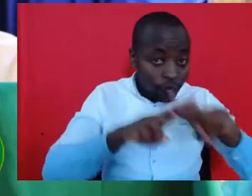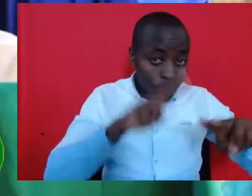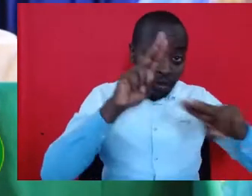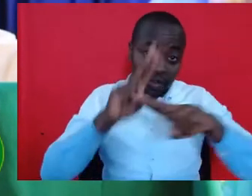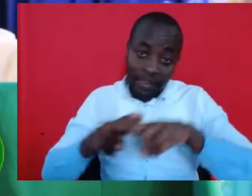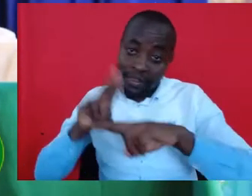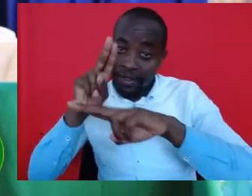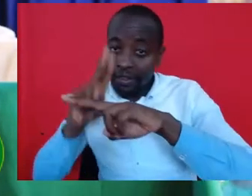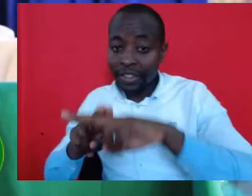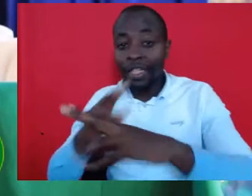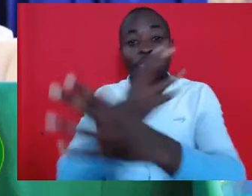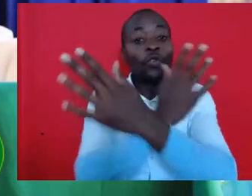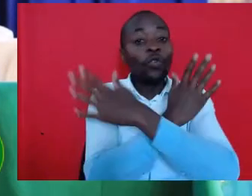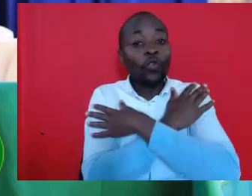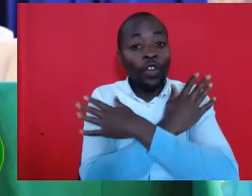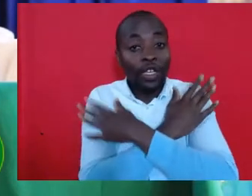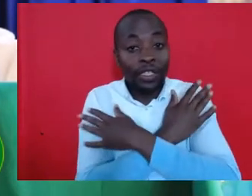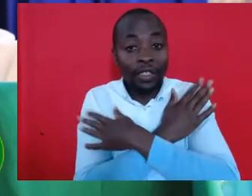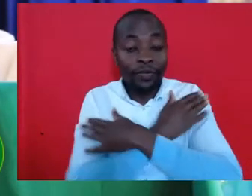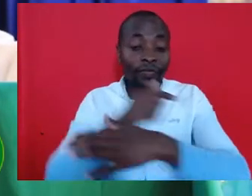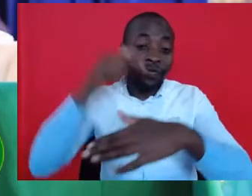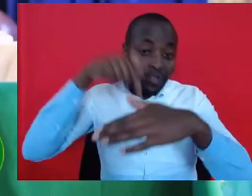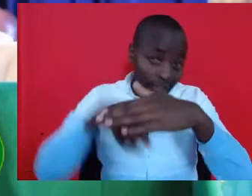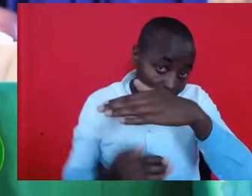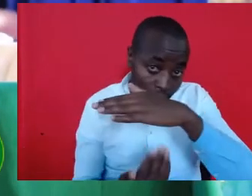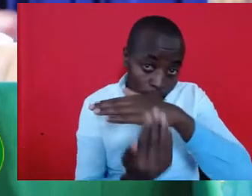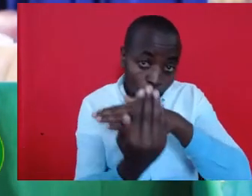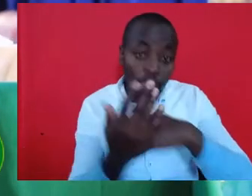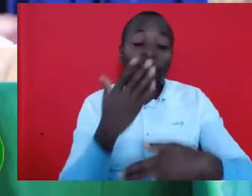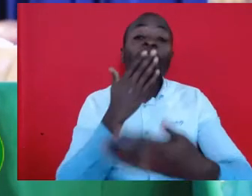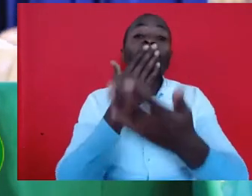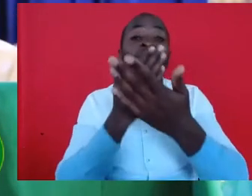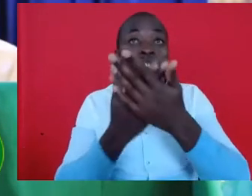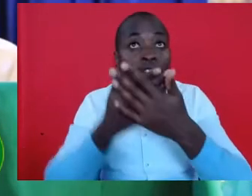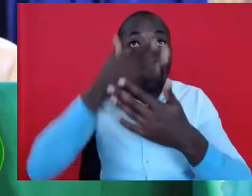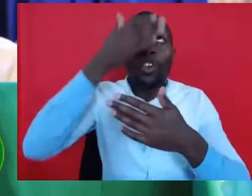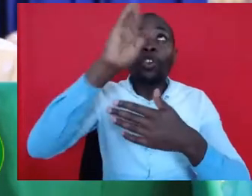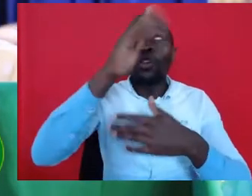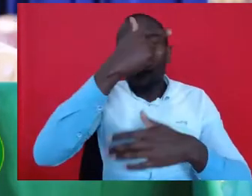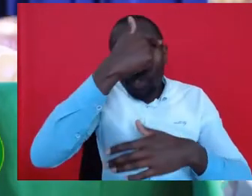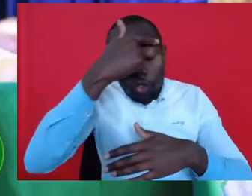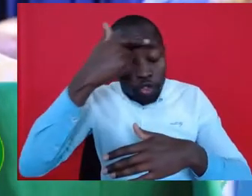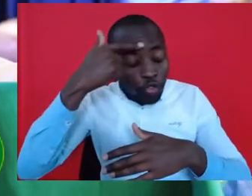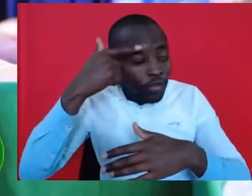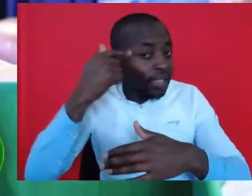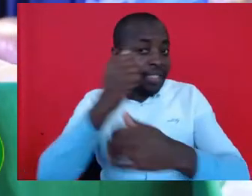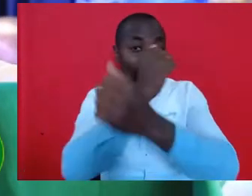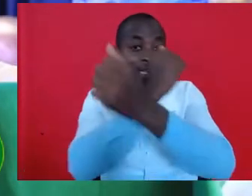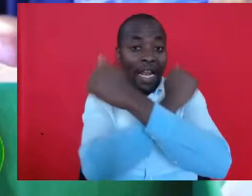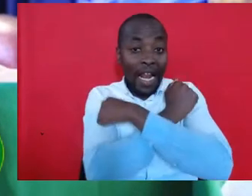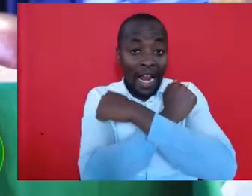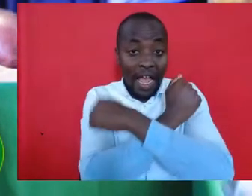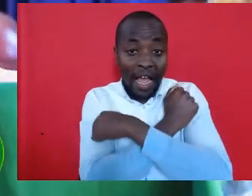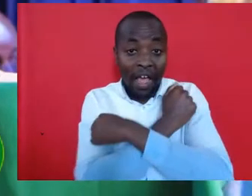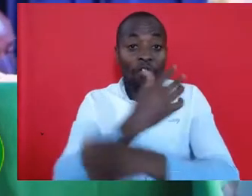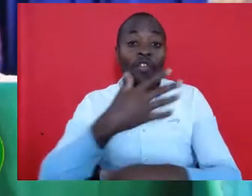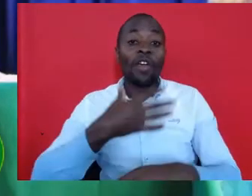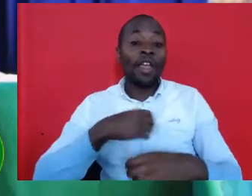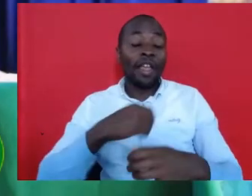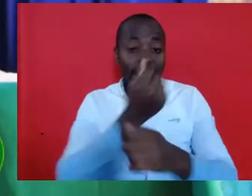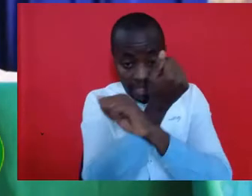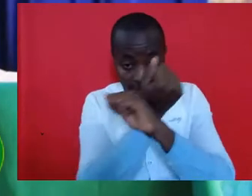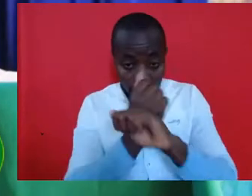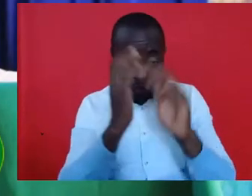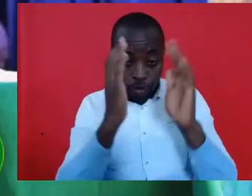wapendwa, asubuhi ya leo namshukuru Mungu kwa wema wake na upendo wake na wokovu wake juu ya maisha yangu.